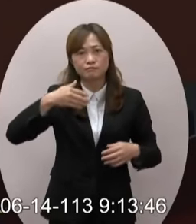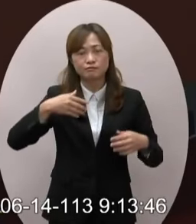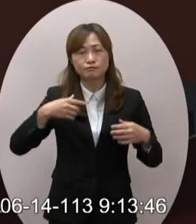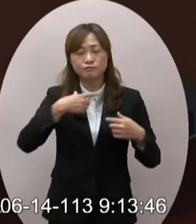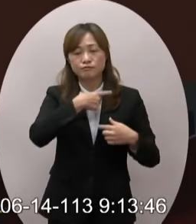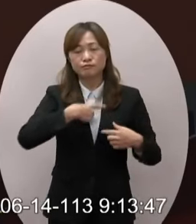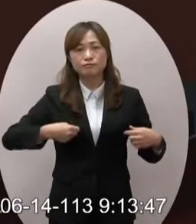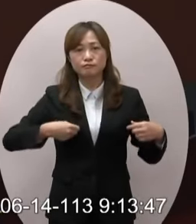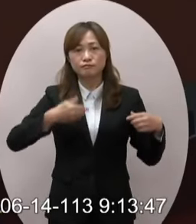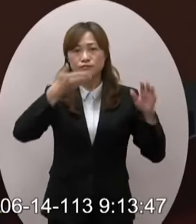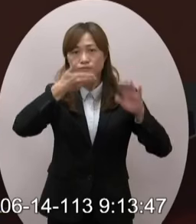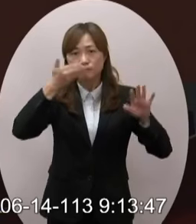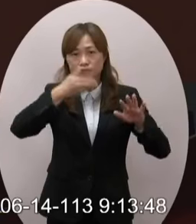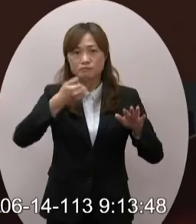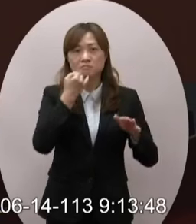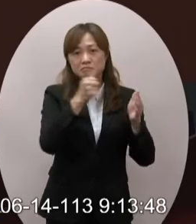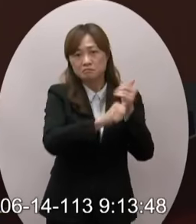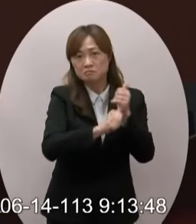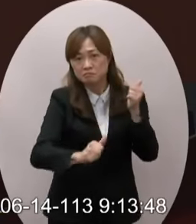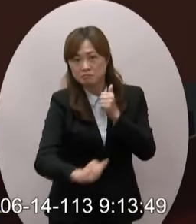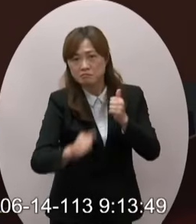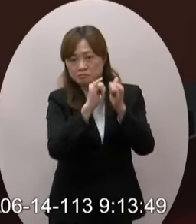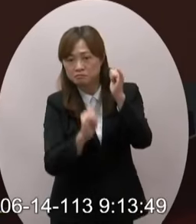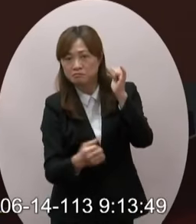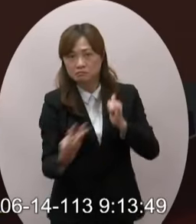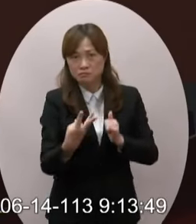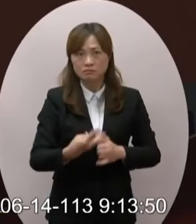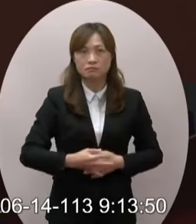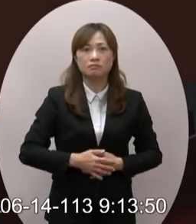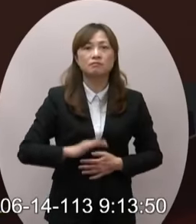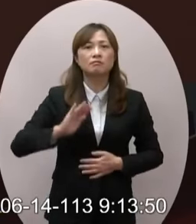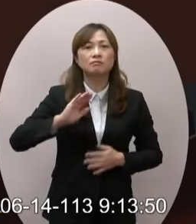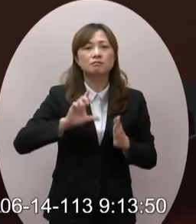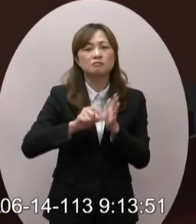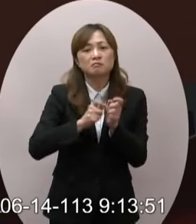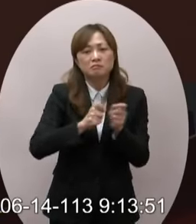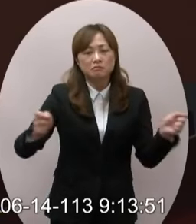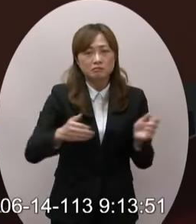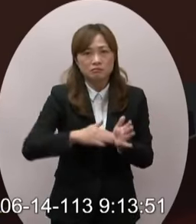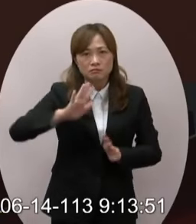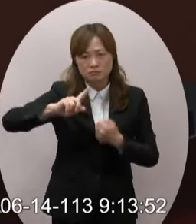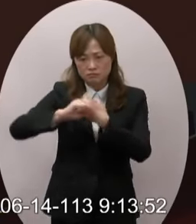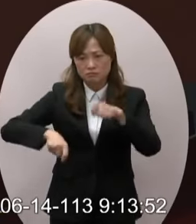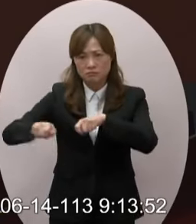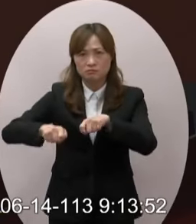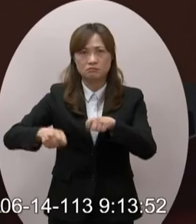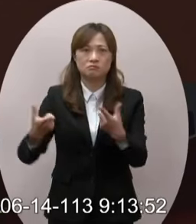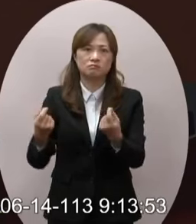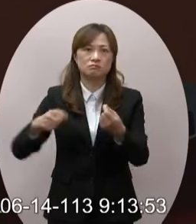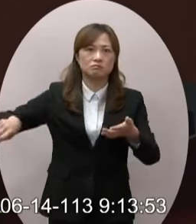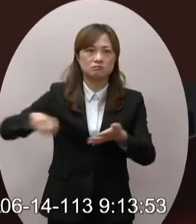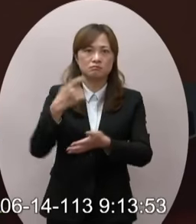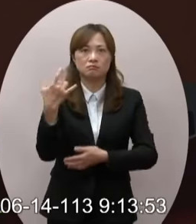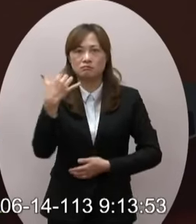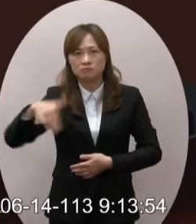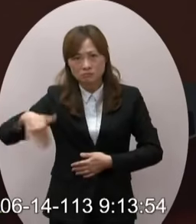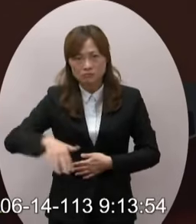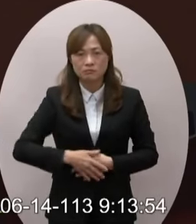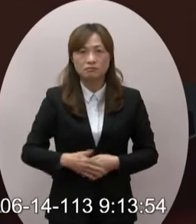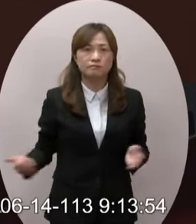3代，黑熊宝宝可以当黑熊阿公了，可是法案还是写不出来。直到最后